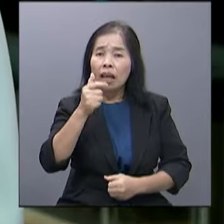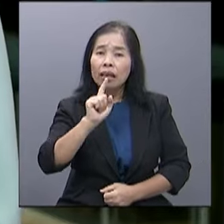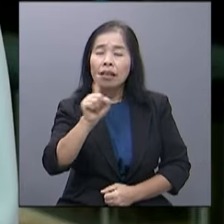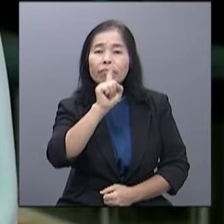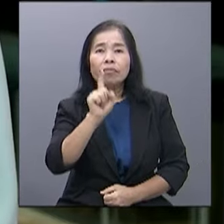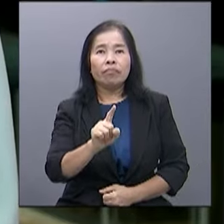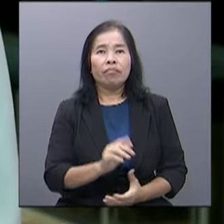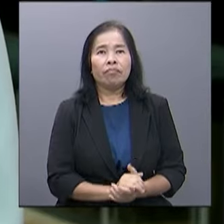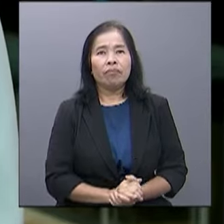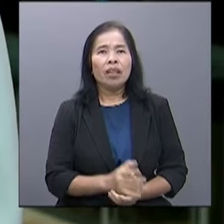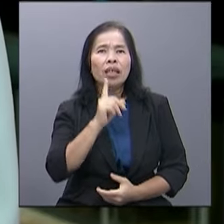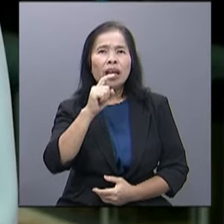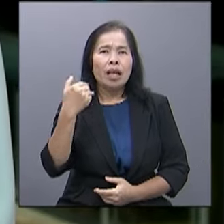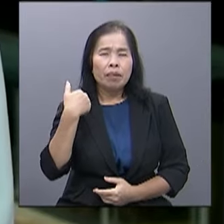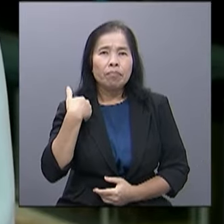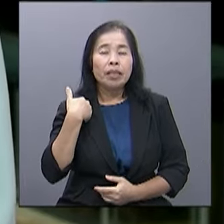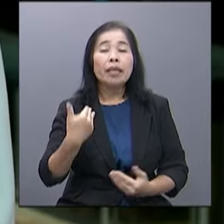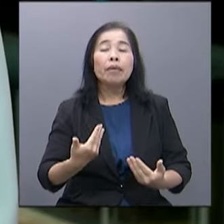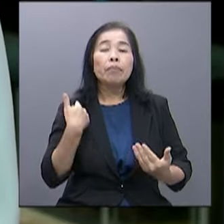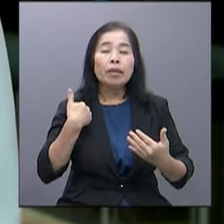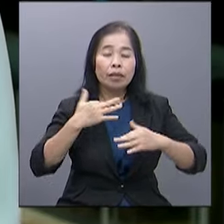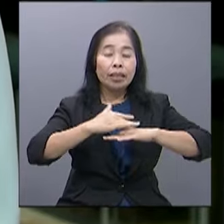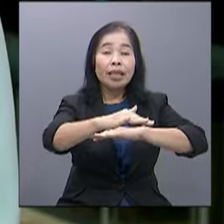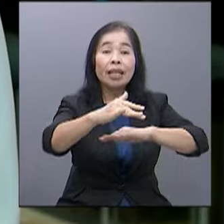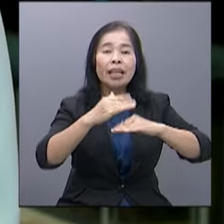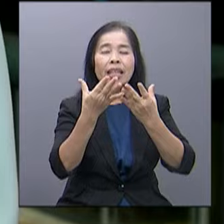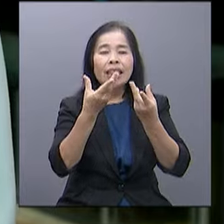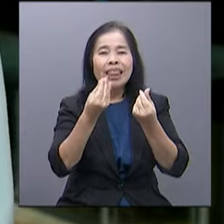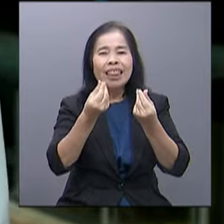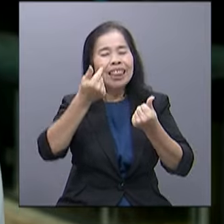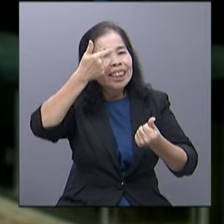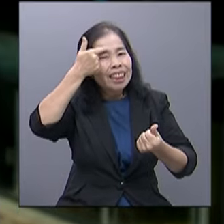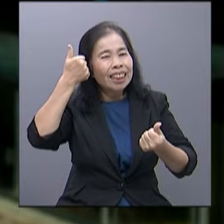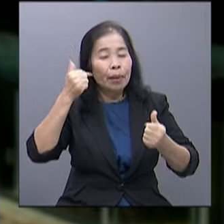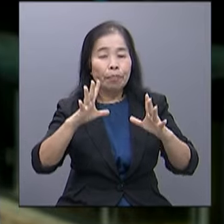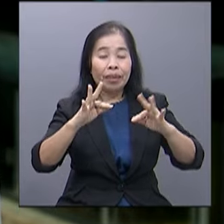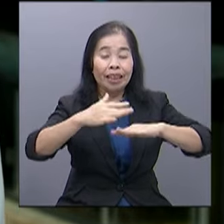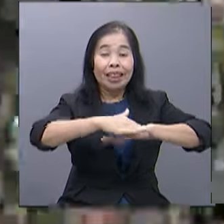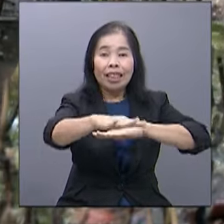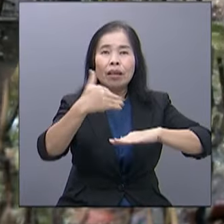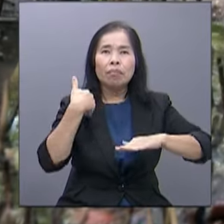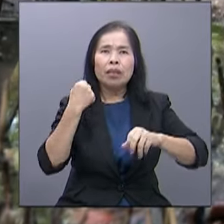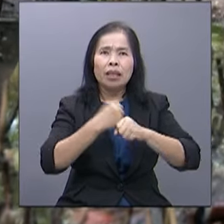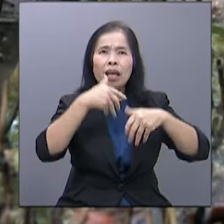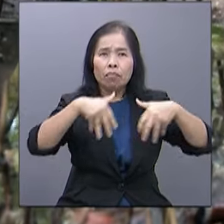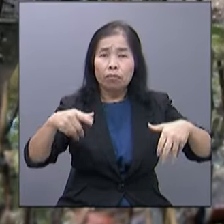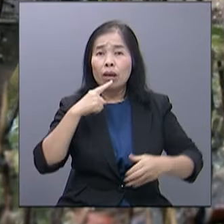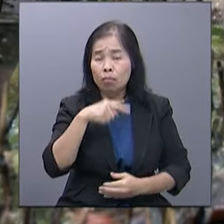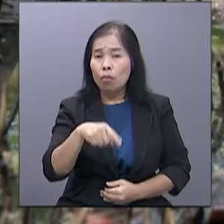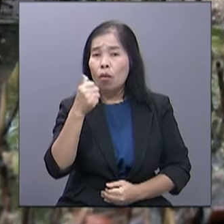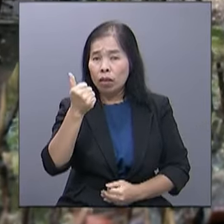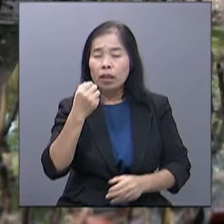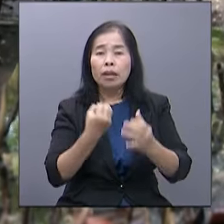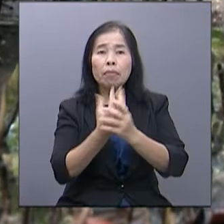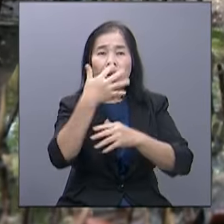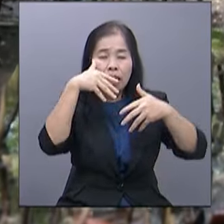ในช่วงนึงป่าชายเนเนี่ยฮิตในการปลูกมากบางพื้นที่ยังยังปลูกกันเยอะอยู่เลยในเรื่องของการรณรป่าชายเลนก็เป็นส่วนที่ดีนะครับแต่ถ้าเกิด